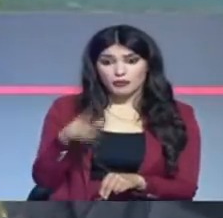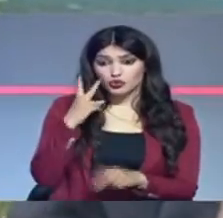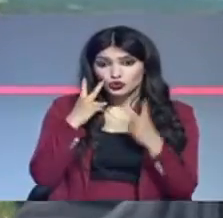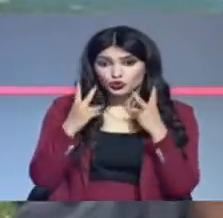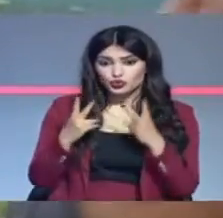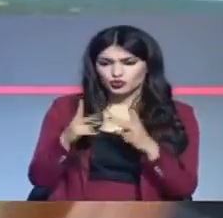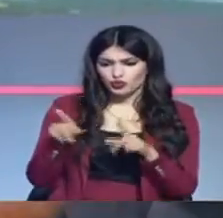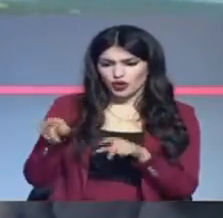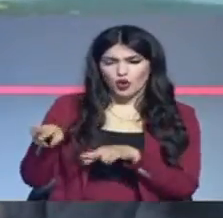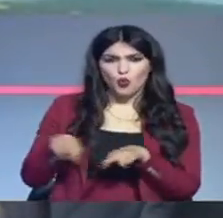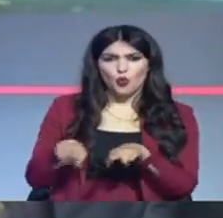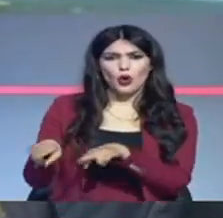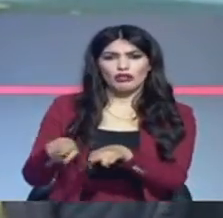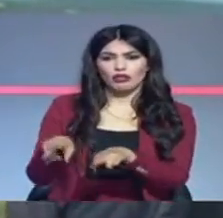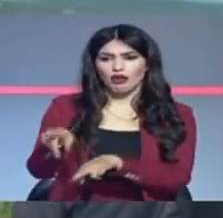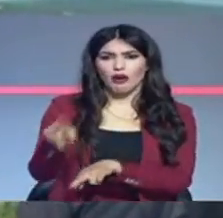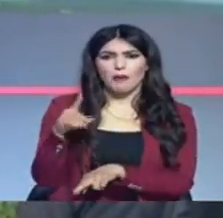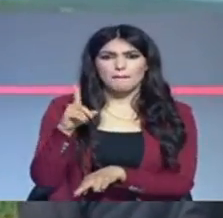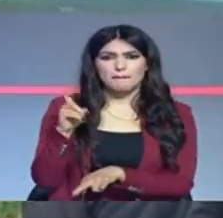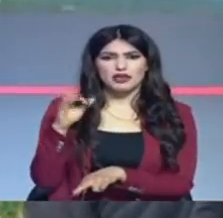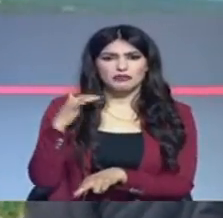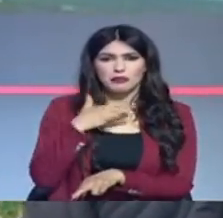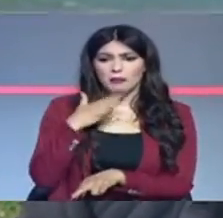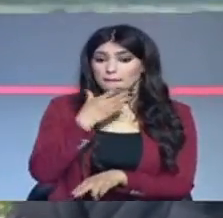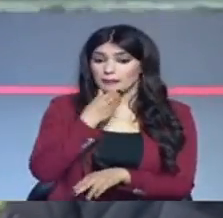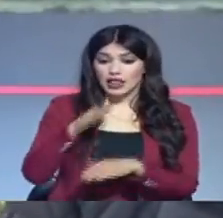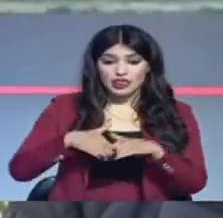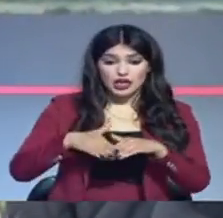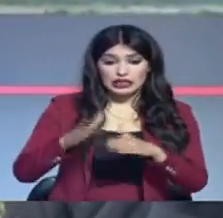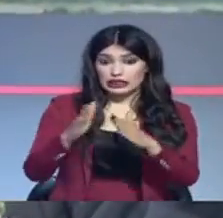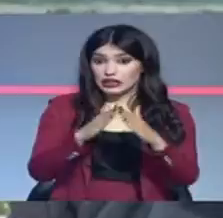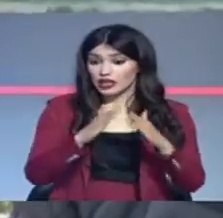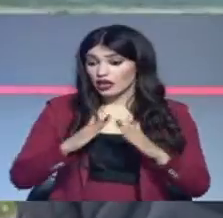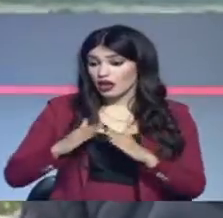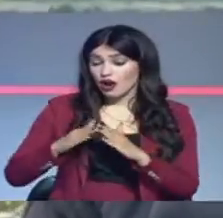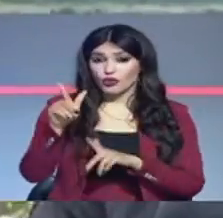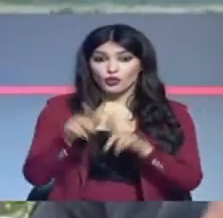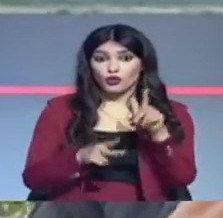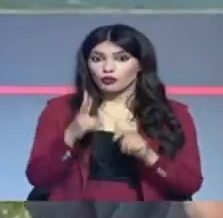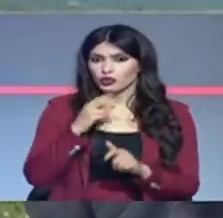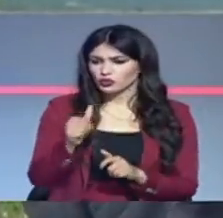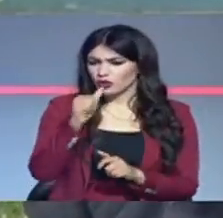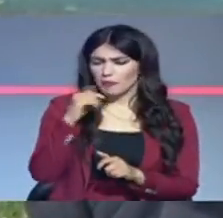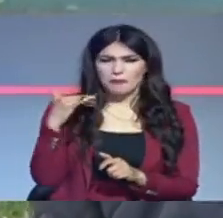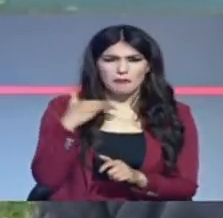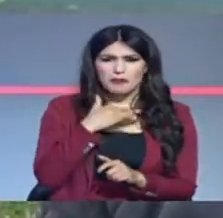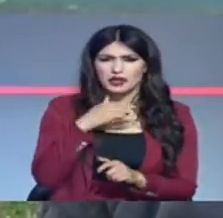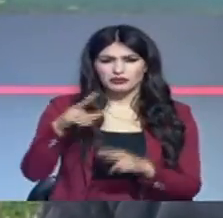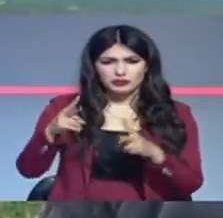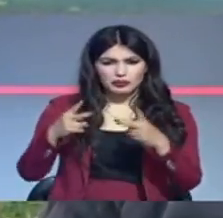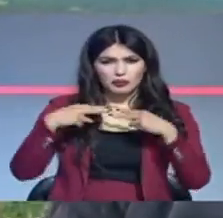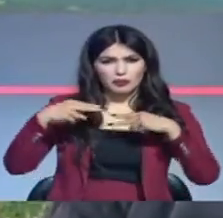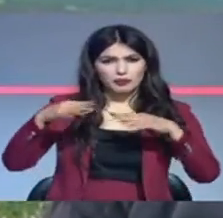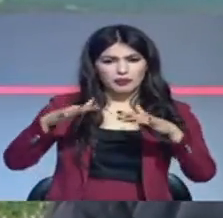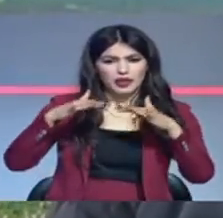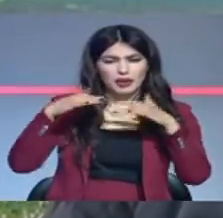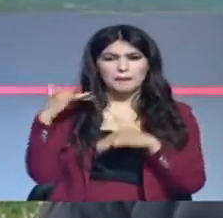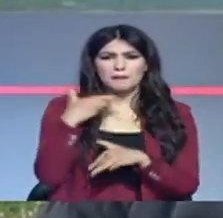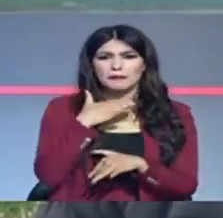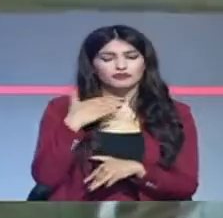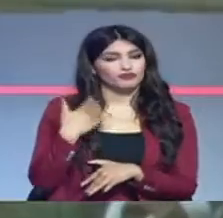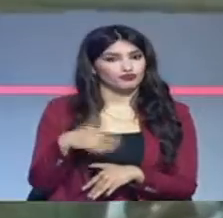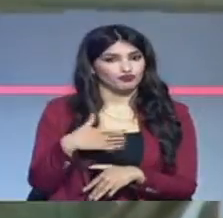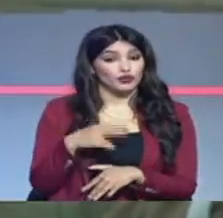والمجاري اللي موجوده فيه والدرجه يعني ب بين الديار بين المساكن نشوفوا الروايح هذا كله يعني انا قاله هل